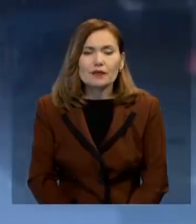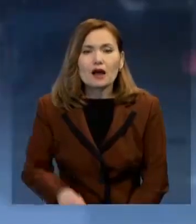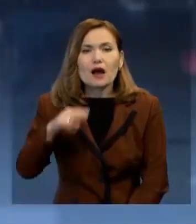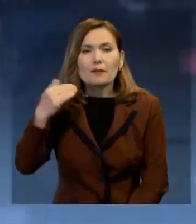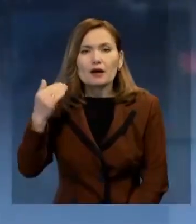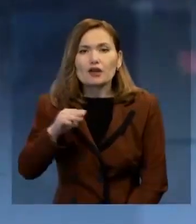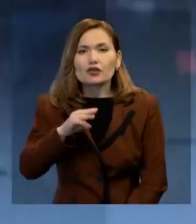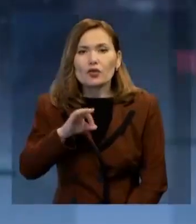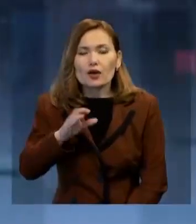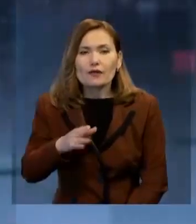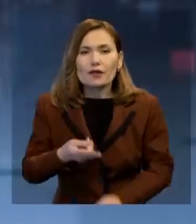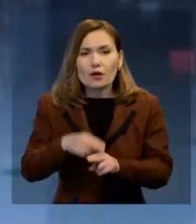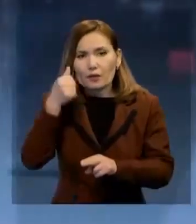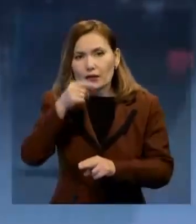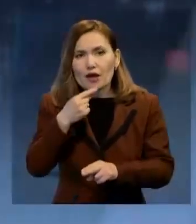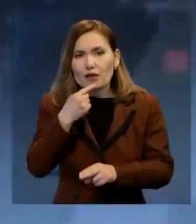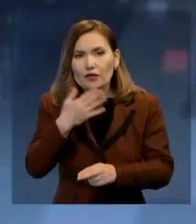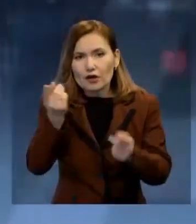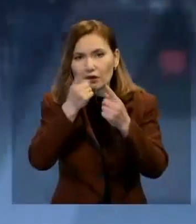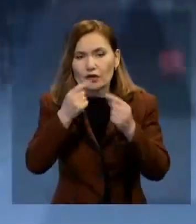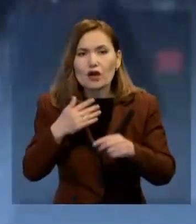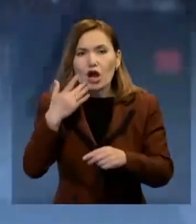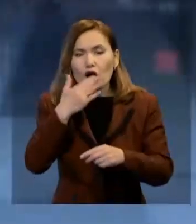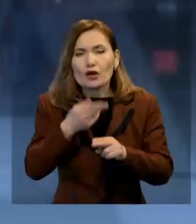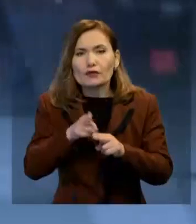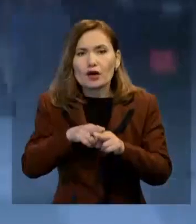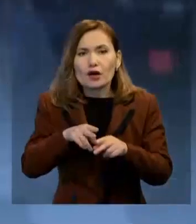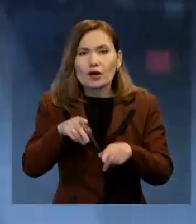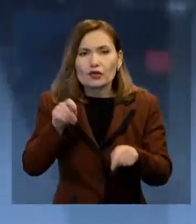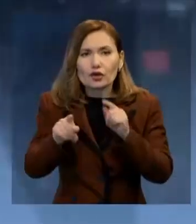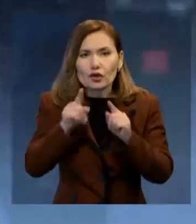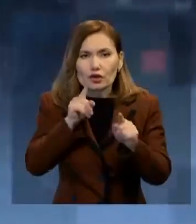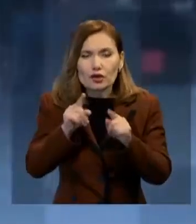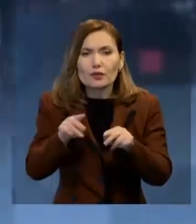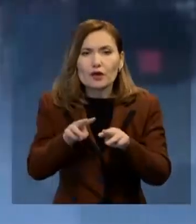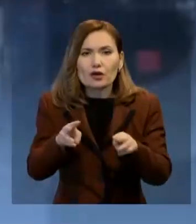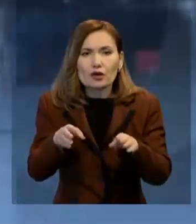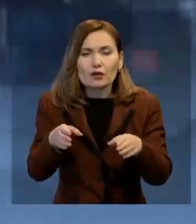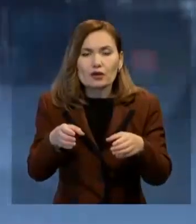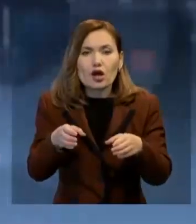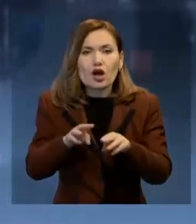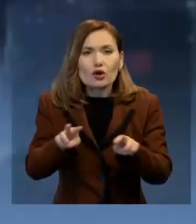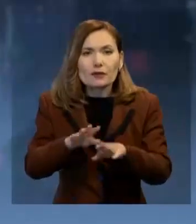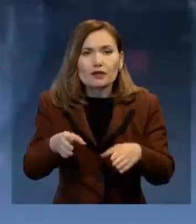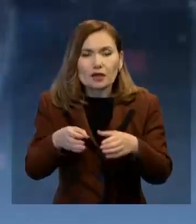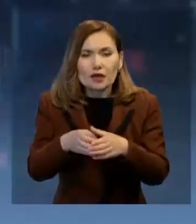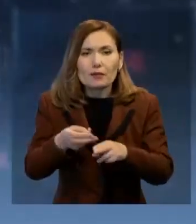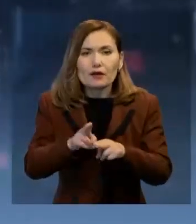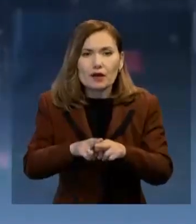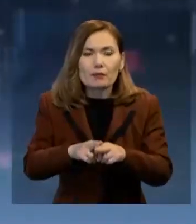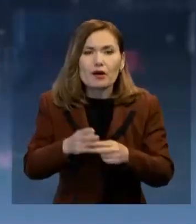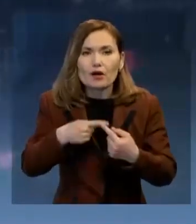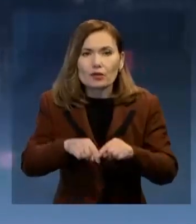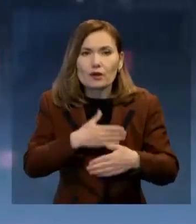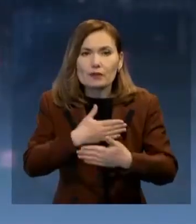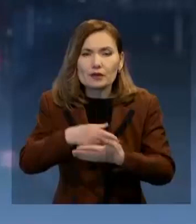Президент Қасым-Жомарт Тоқаев биылғы жолдауында айтқан ұлттық құрылтайға үкіметтік емес ұйым мүшелері және өңірлердегі қоғам белсенділері